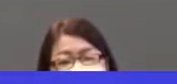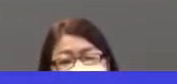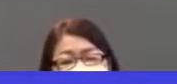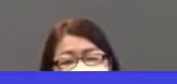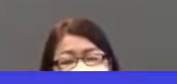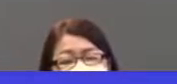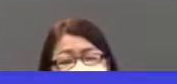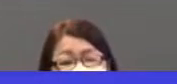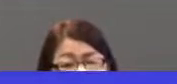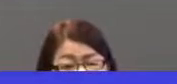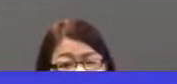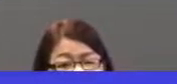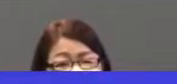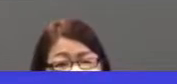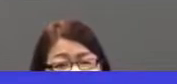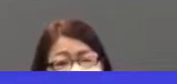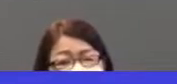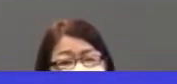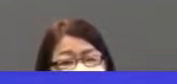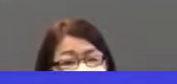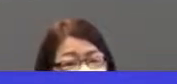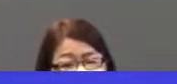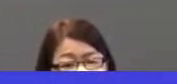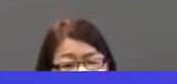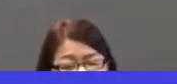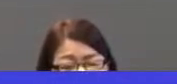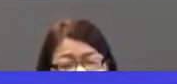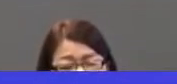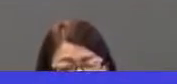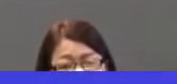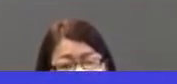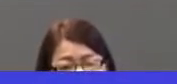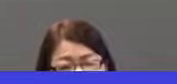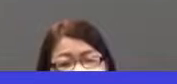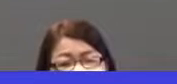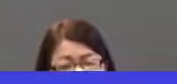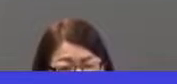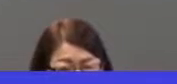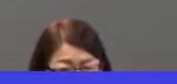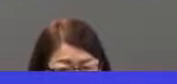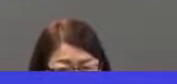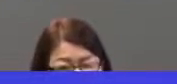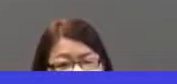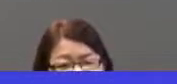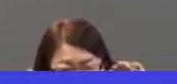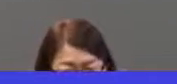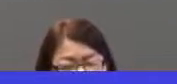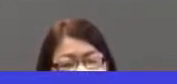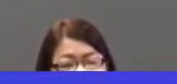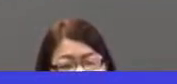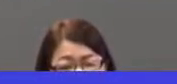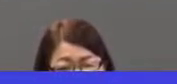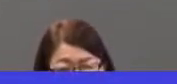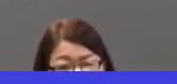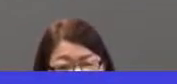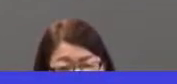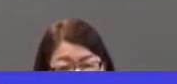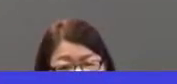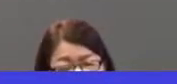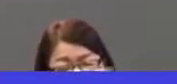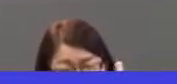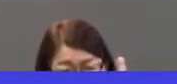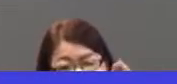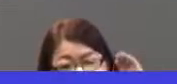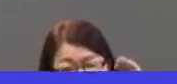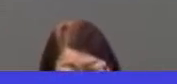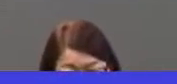ที่ปราจีนบุรี ที่ปราจีนบุรี ที่ปราจีนบุรีแล้วล่าสุดเนี่ยนะคะทางศาลให้ประกันตัว 600,000 บ